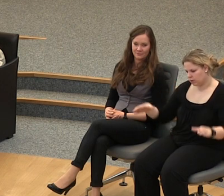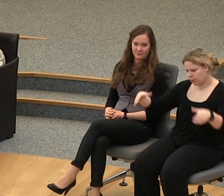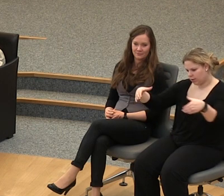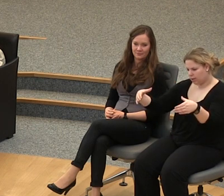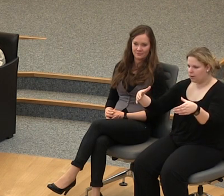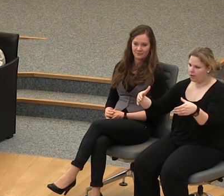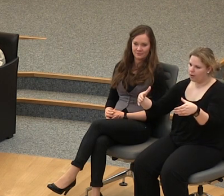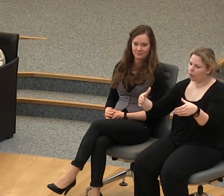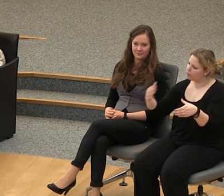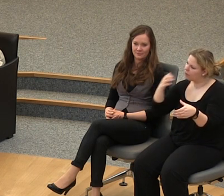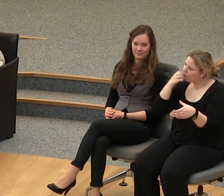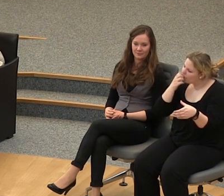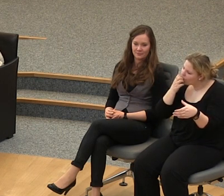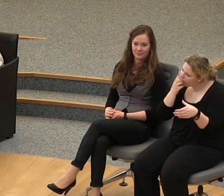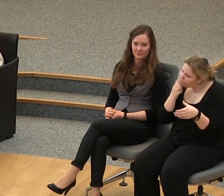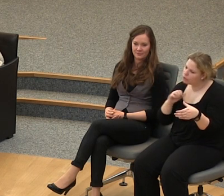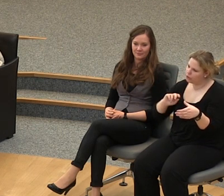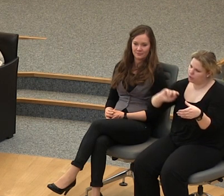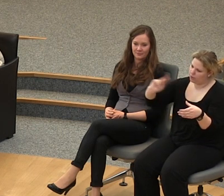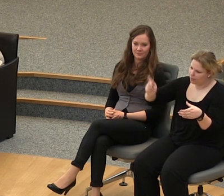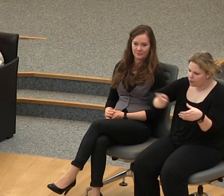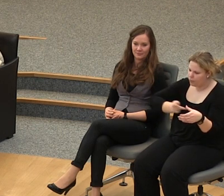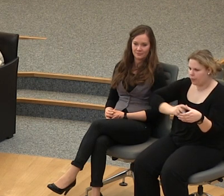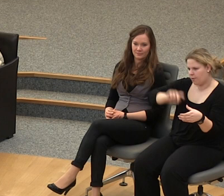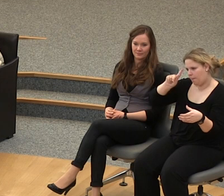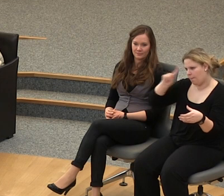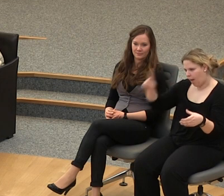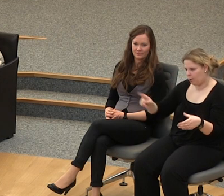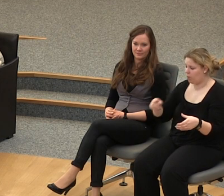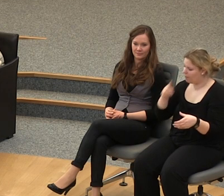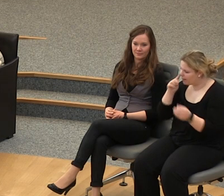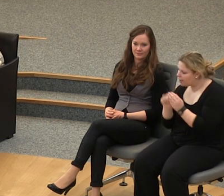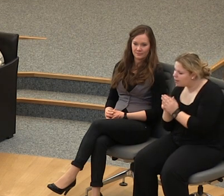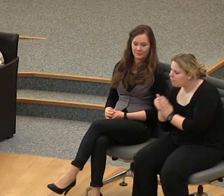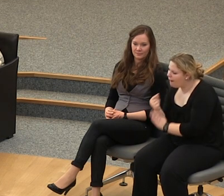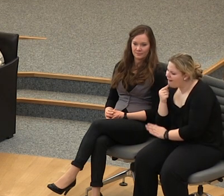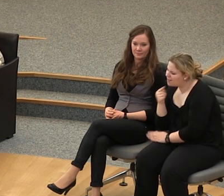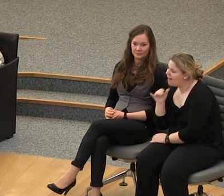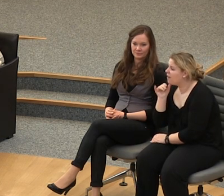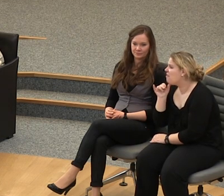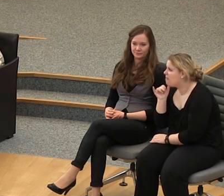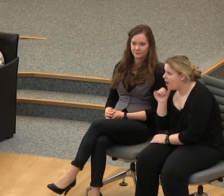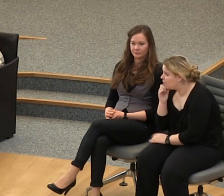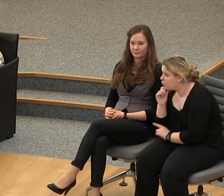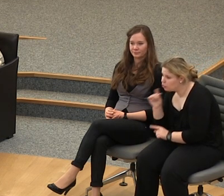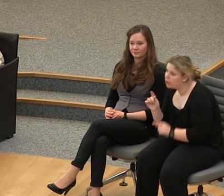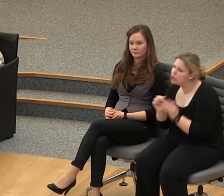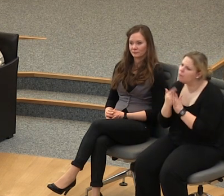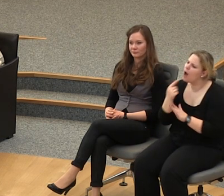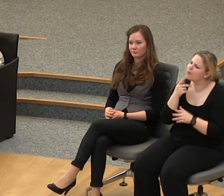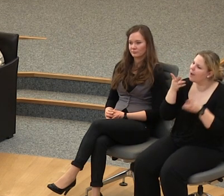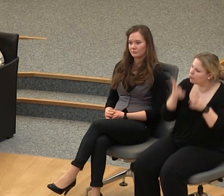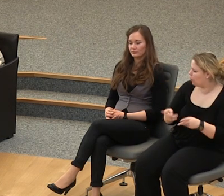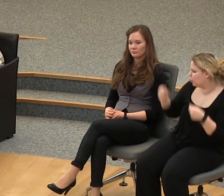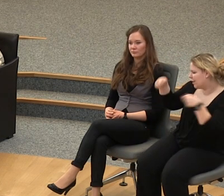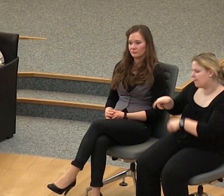einer Stimme zu sprechen ist, damit auch alle mitgenommen werden können. Dann bemühen wir uns natürlich